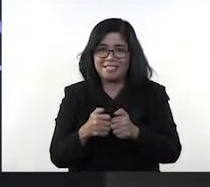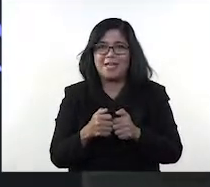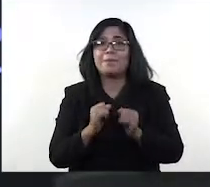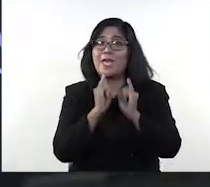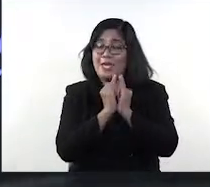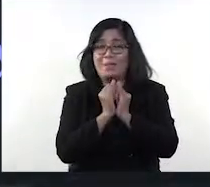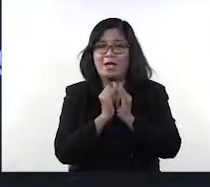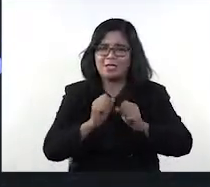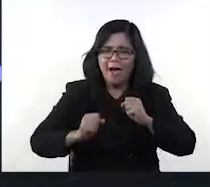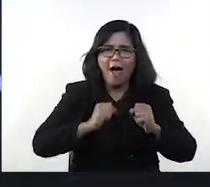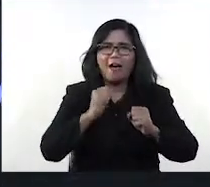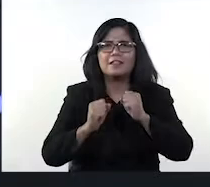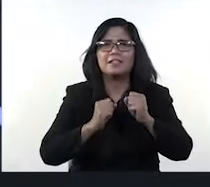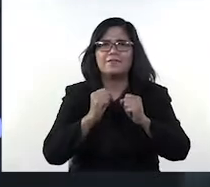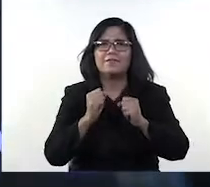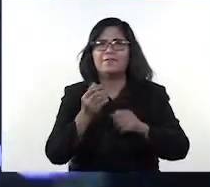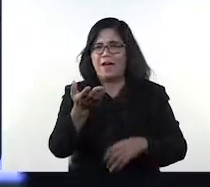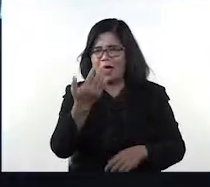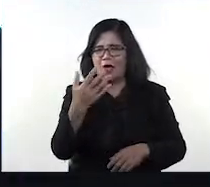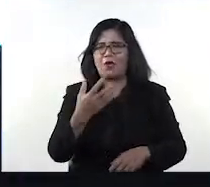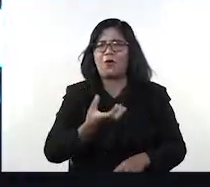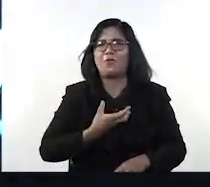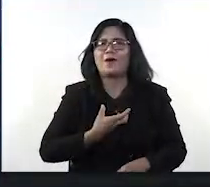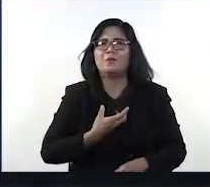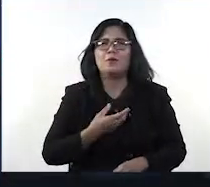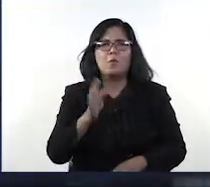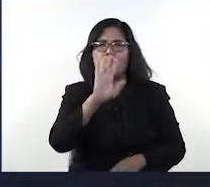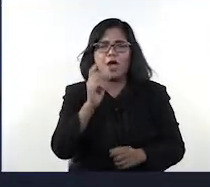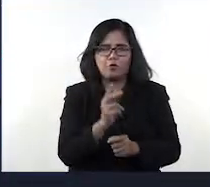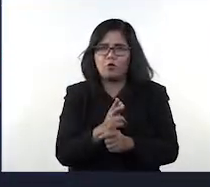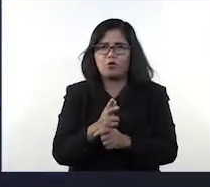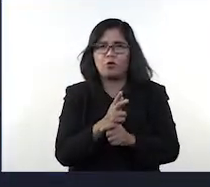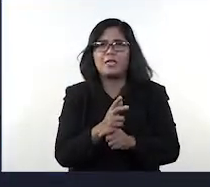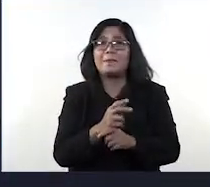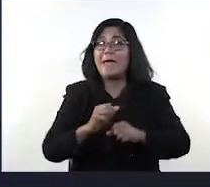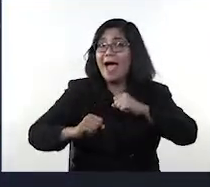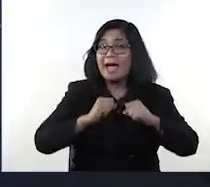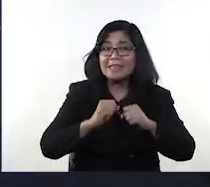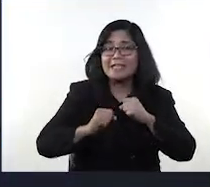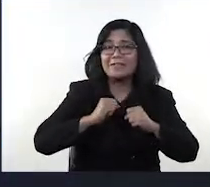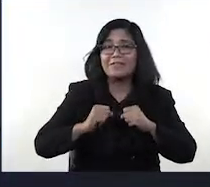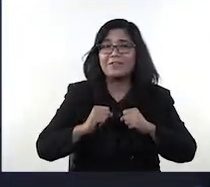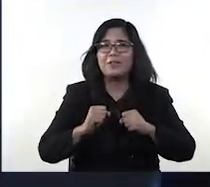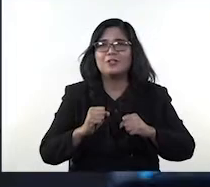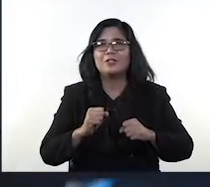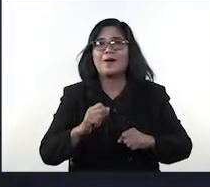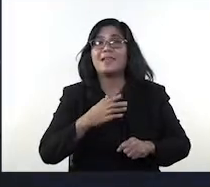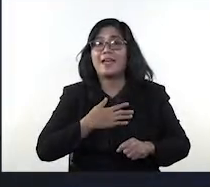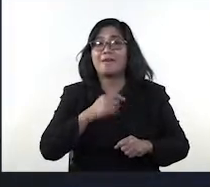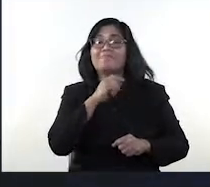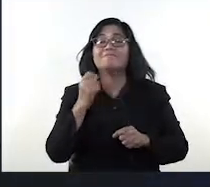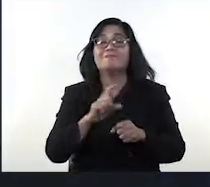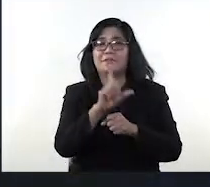ibadah kita ibadah interaktif jadi saya mau sudah bukan hanya nonton tapi setelah aktif ya supaya saya tahu sudah